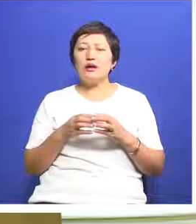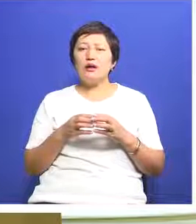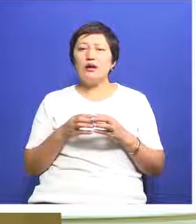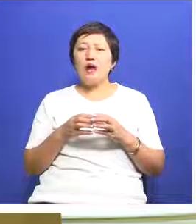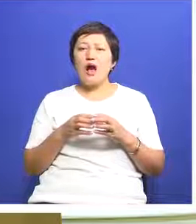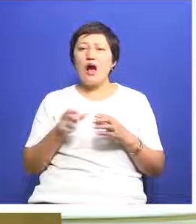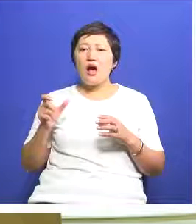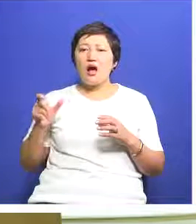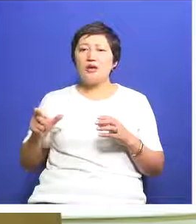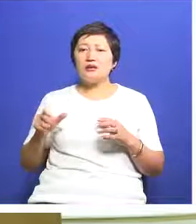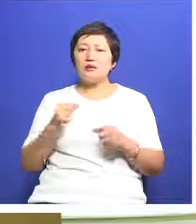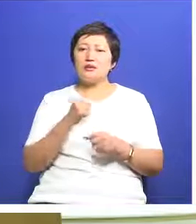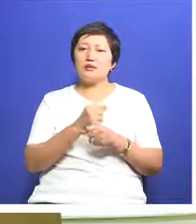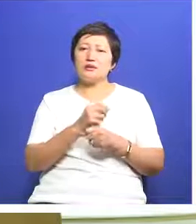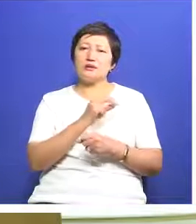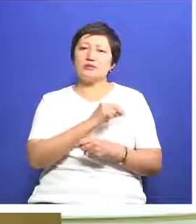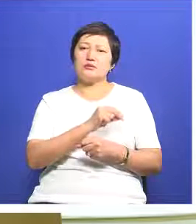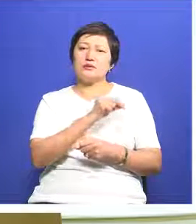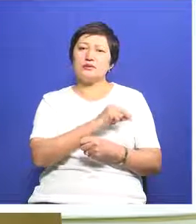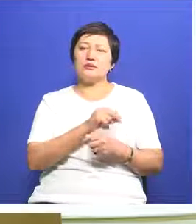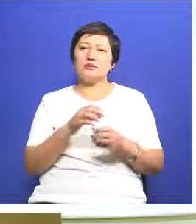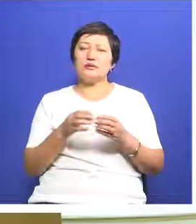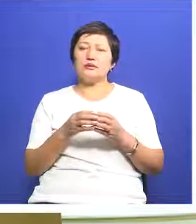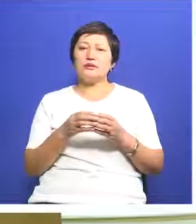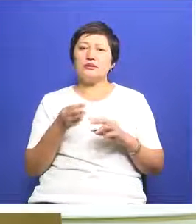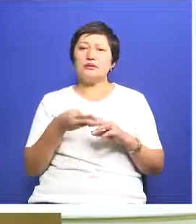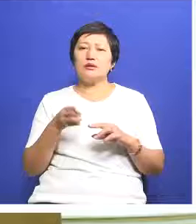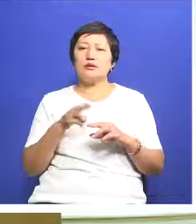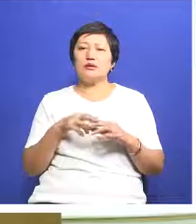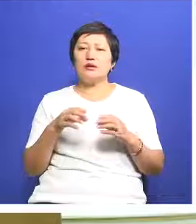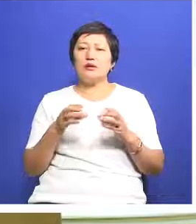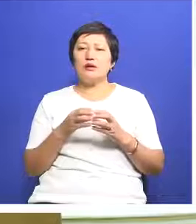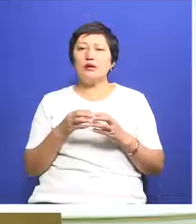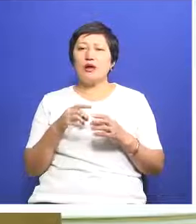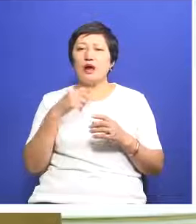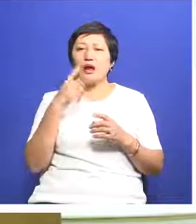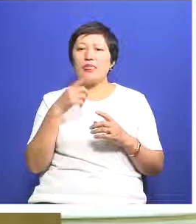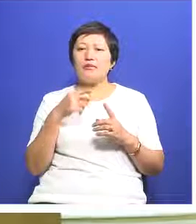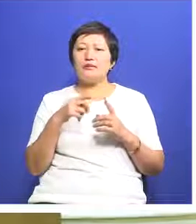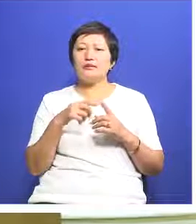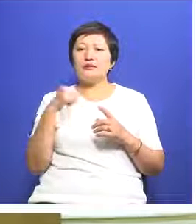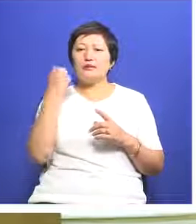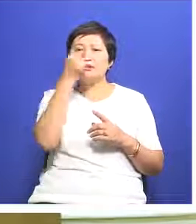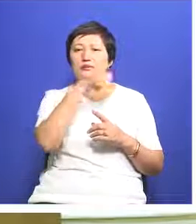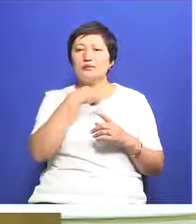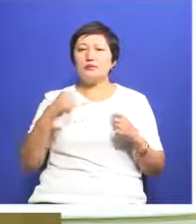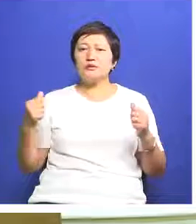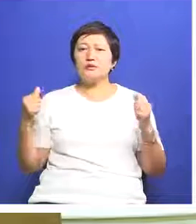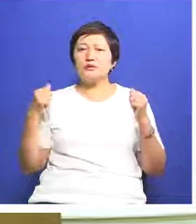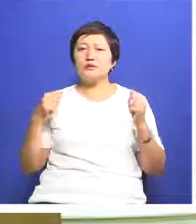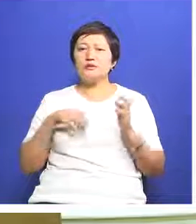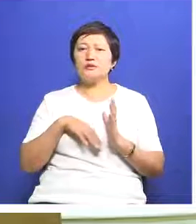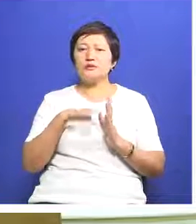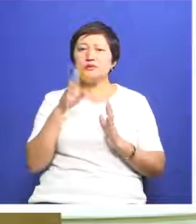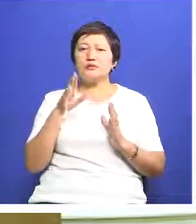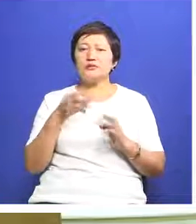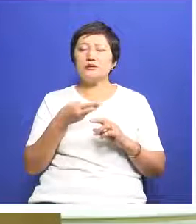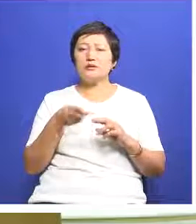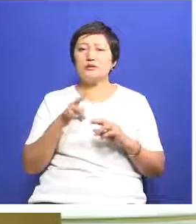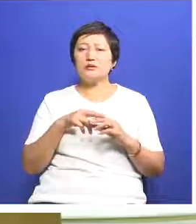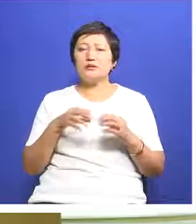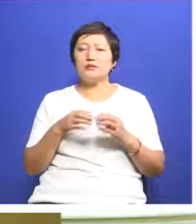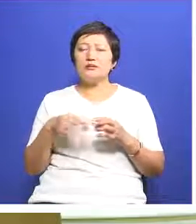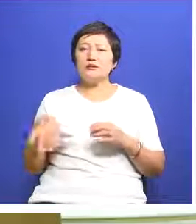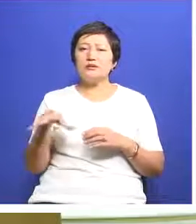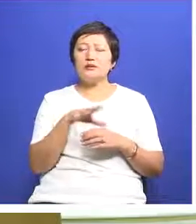жаңағы азаматтар қызмет жасап жатады енді мына жерде мен айтып өтсем биылғы жылғы спорттан жетістіктеріміз бізде